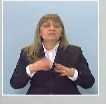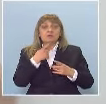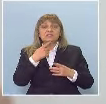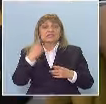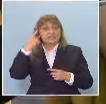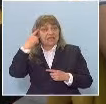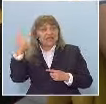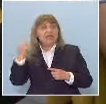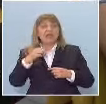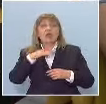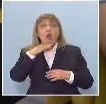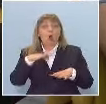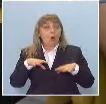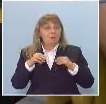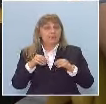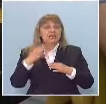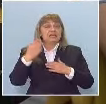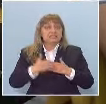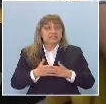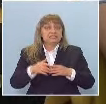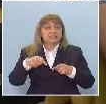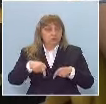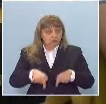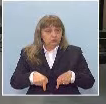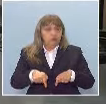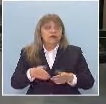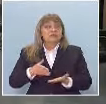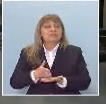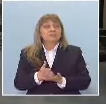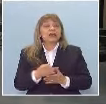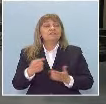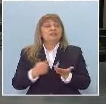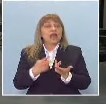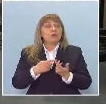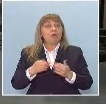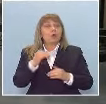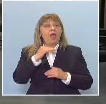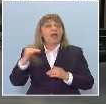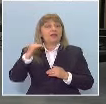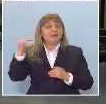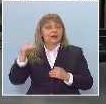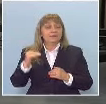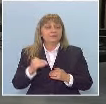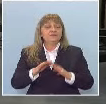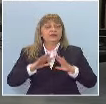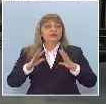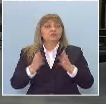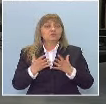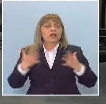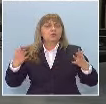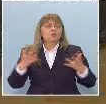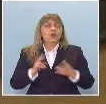опит. За да се стигне до тук, се преминава през няколко етапа. Като цяло, това, което ни беше голямото препятствие, беше